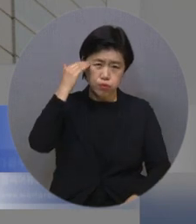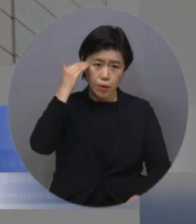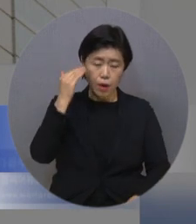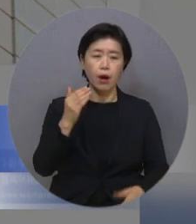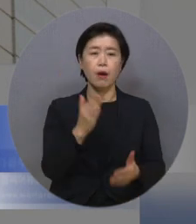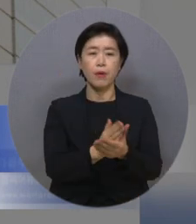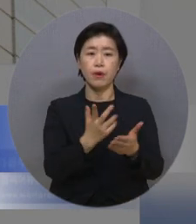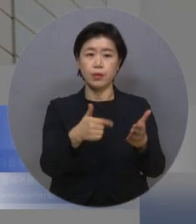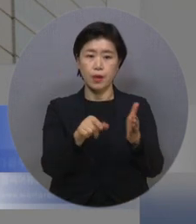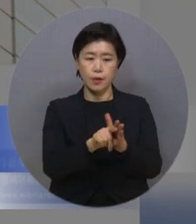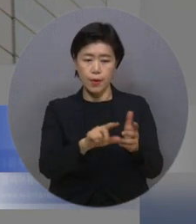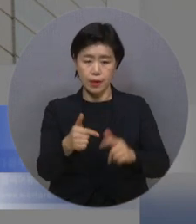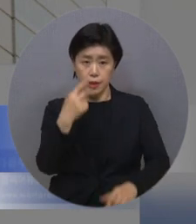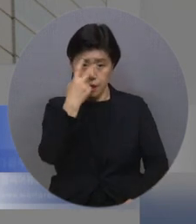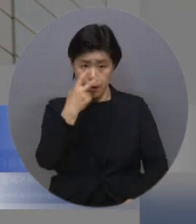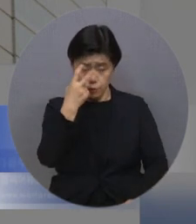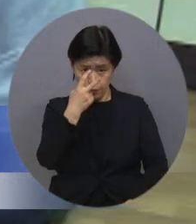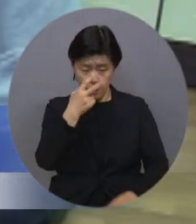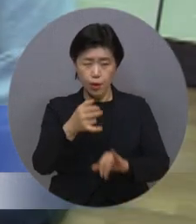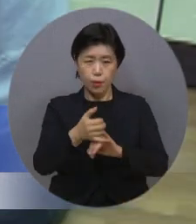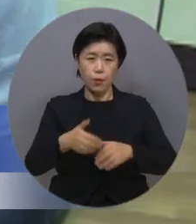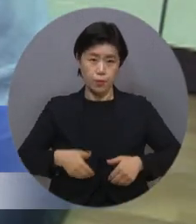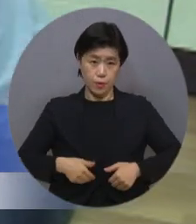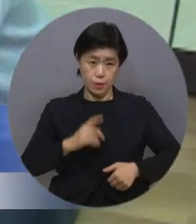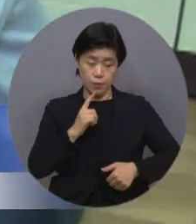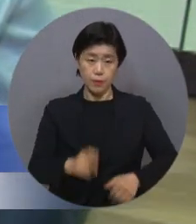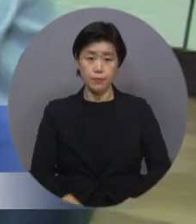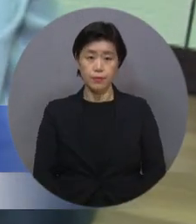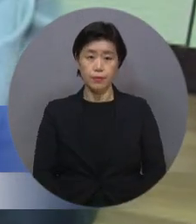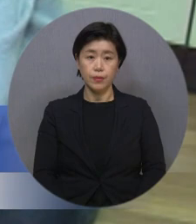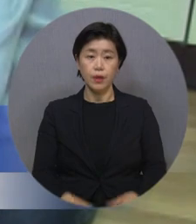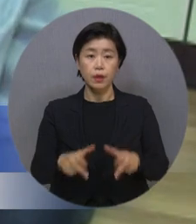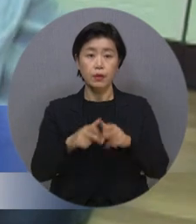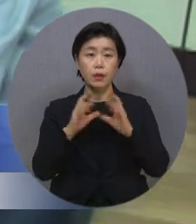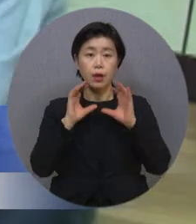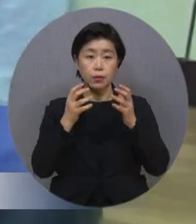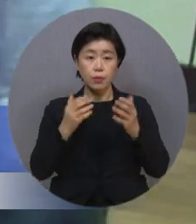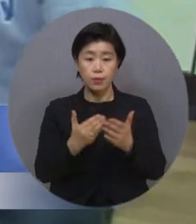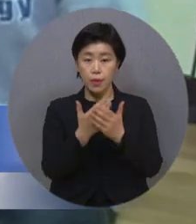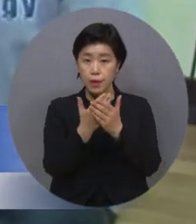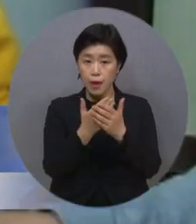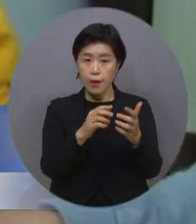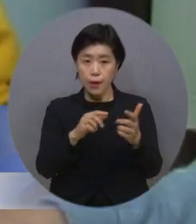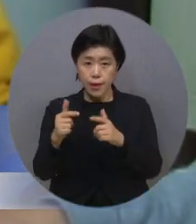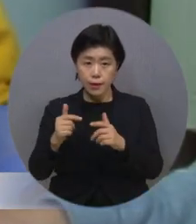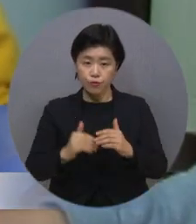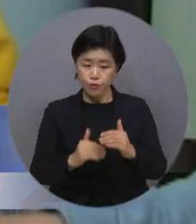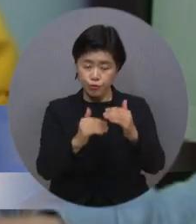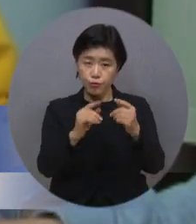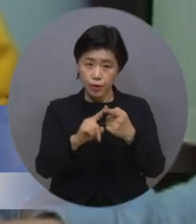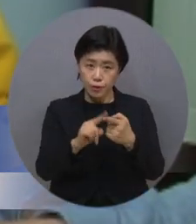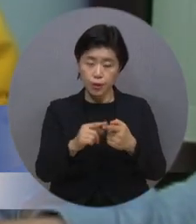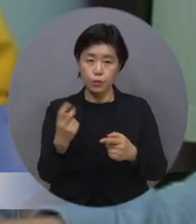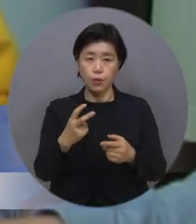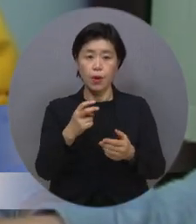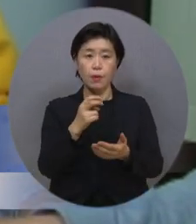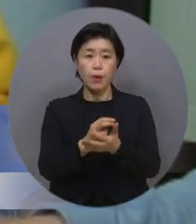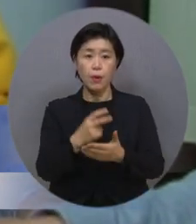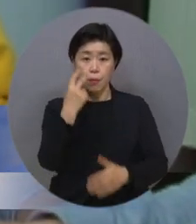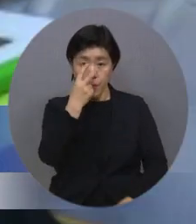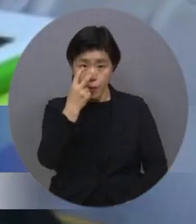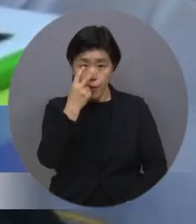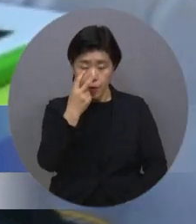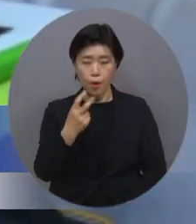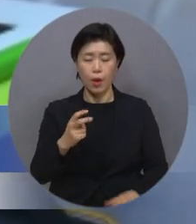실태파악과 관리감독도 권고했습니다 한편 장애아동의 발달 전 책의 구축과 법적 보호는 국가의